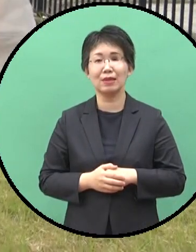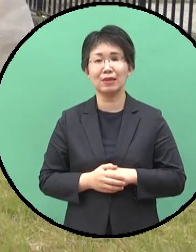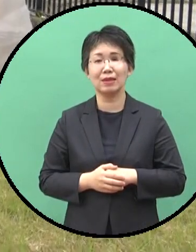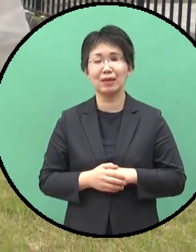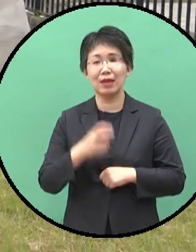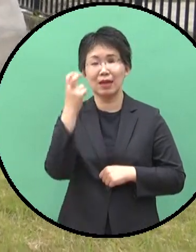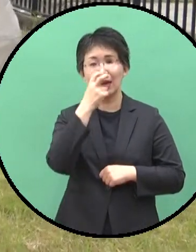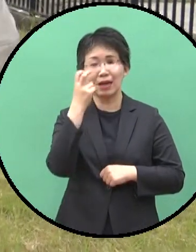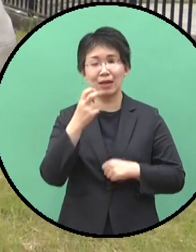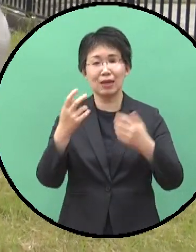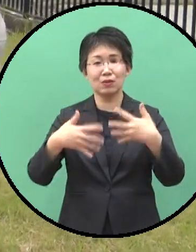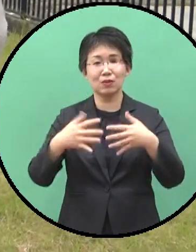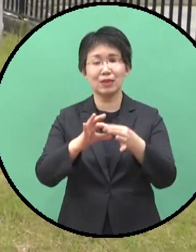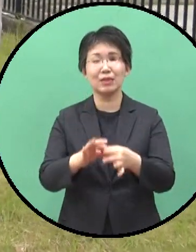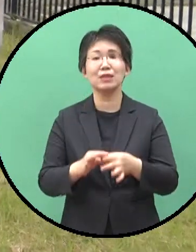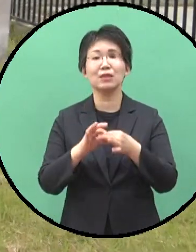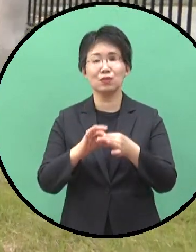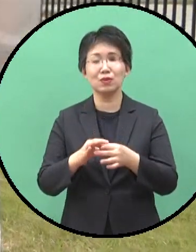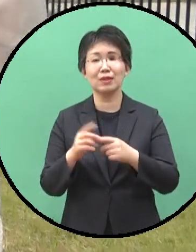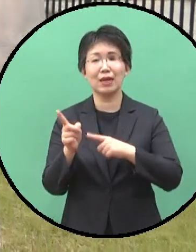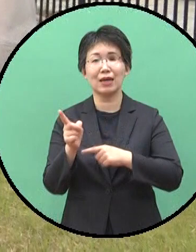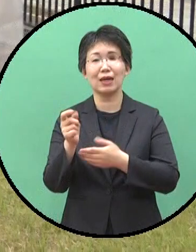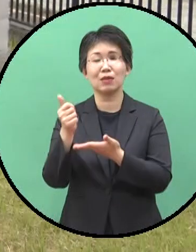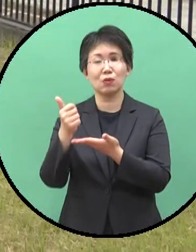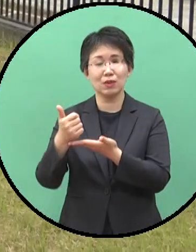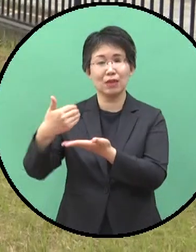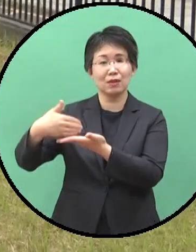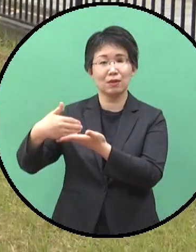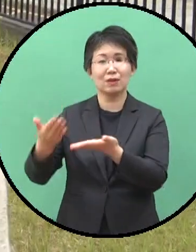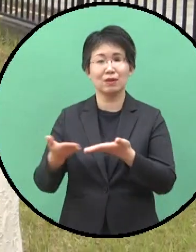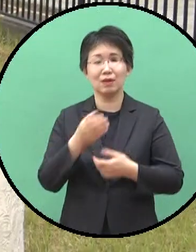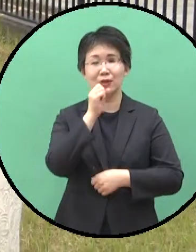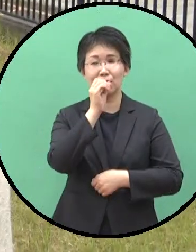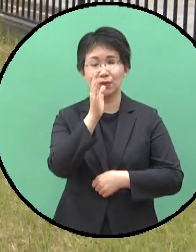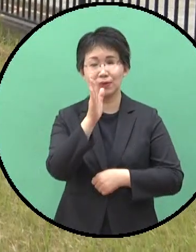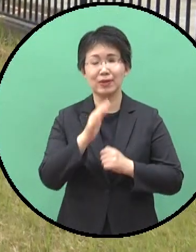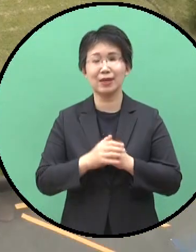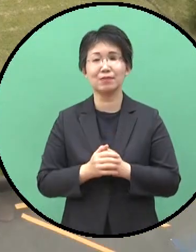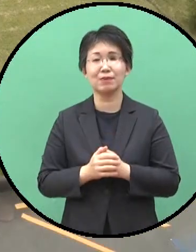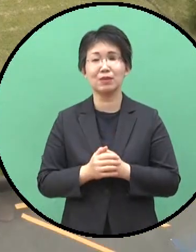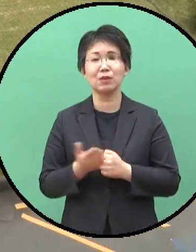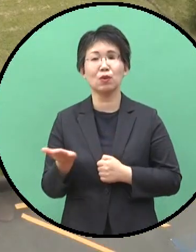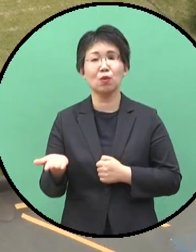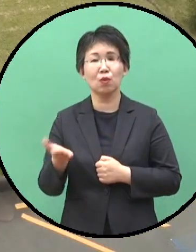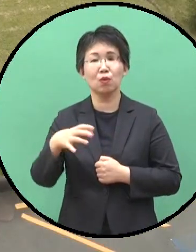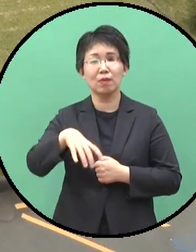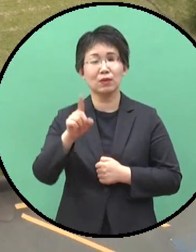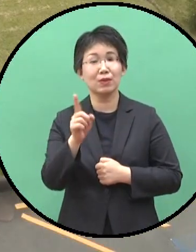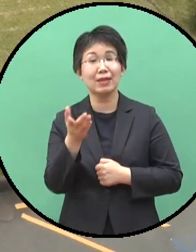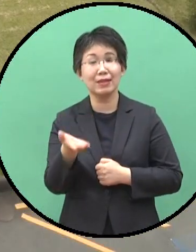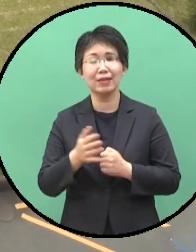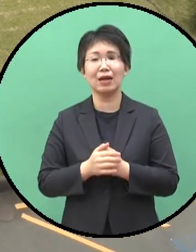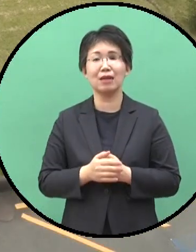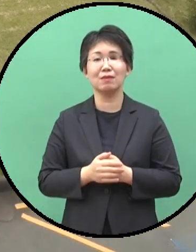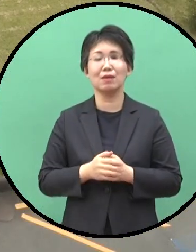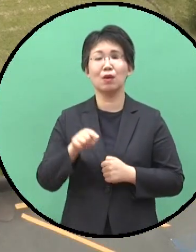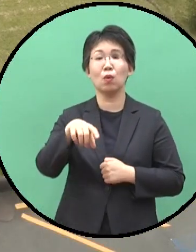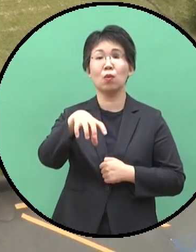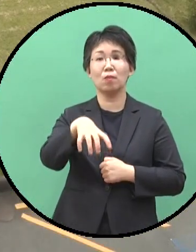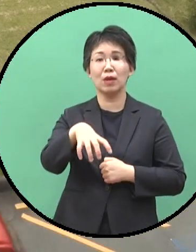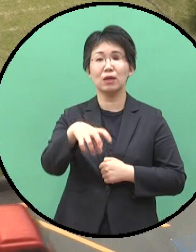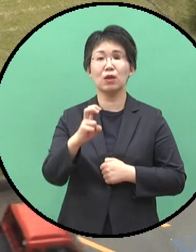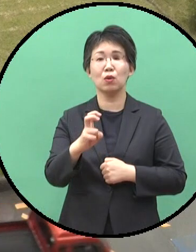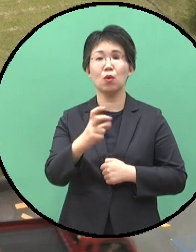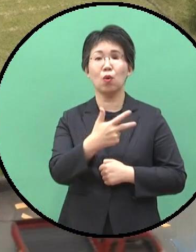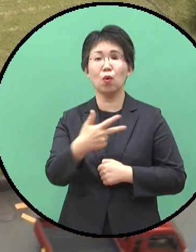それでは観測機器について加藤さんに案内してもらいます。よろしくお願いします。 よろしくお願いします。 まずこちらはどういった場所でしょうか。 はい、こち